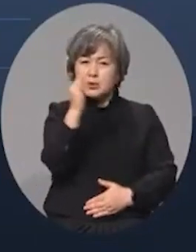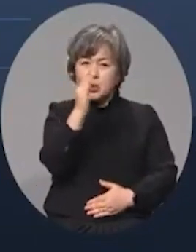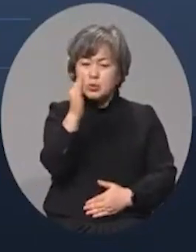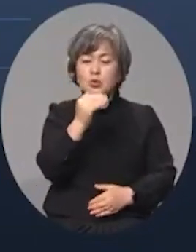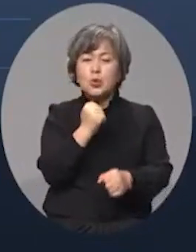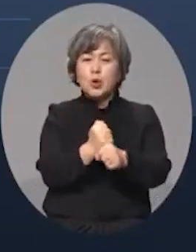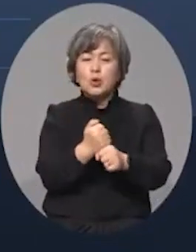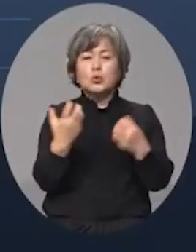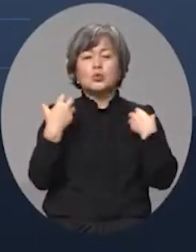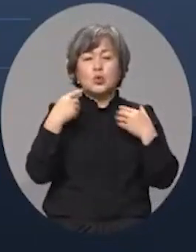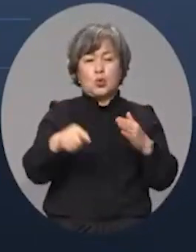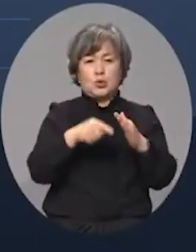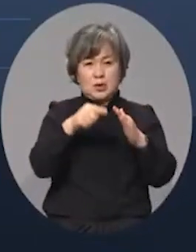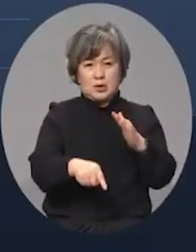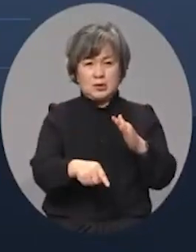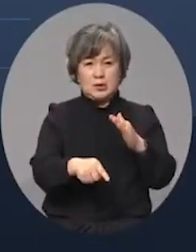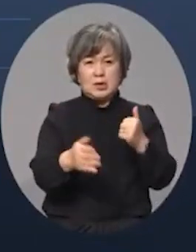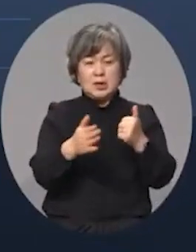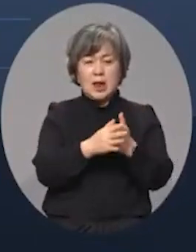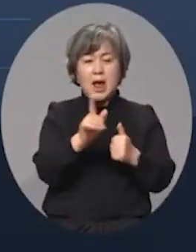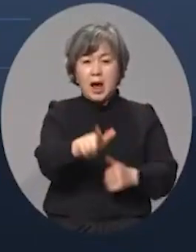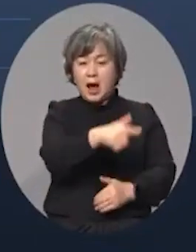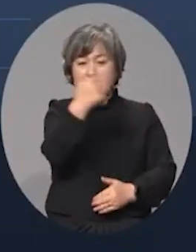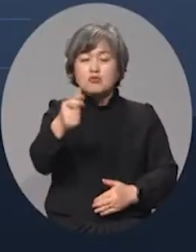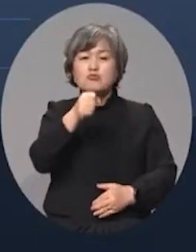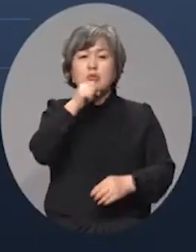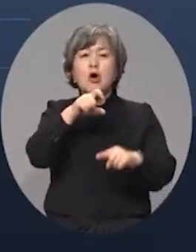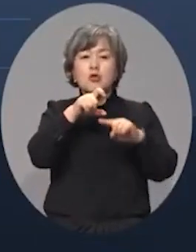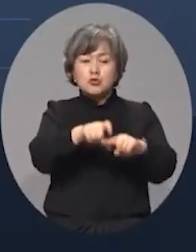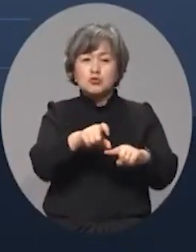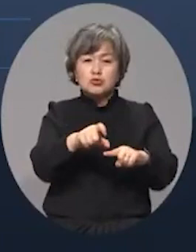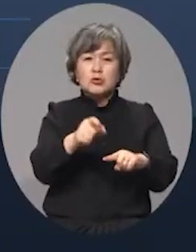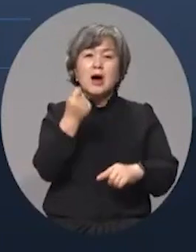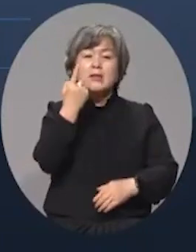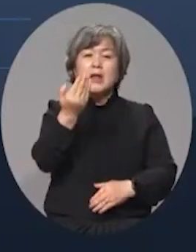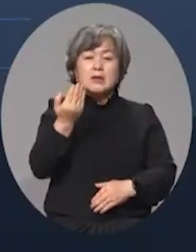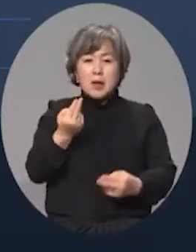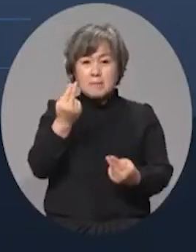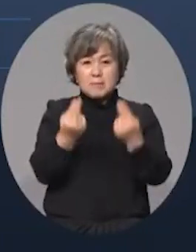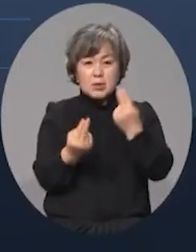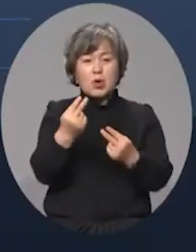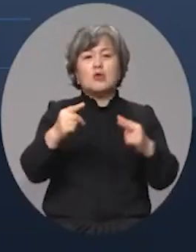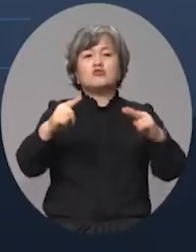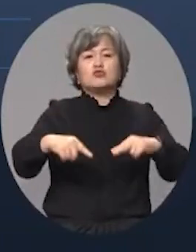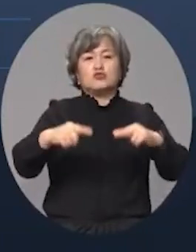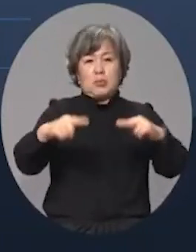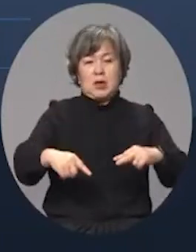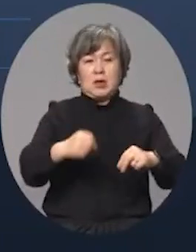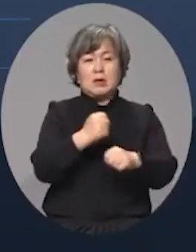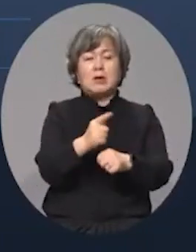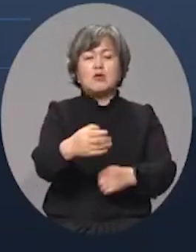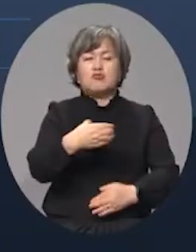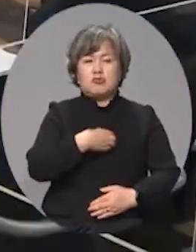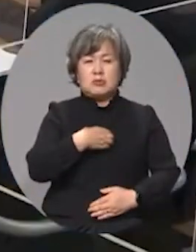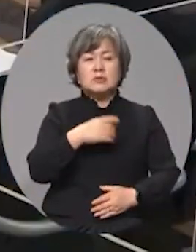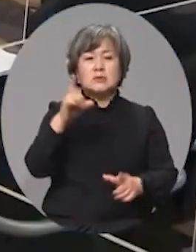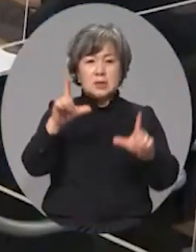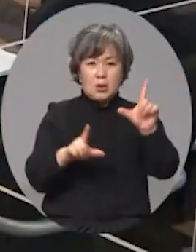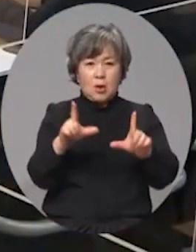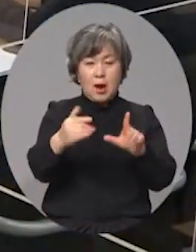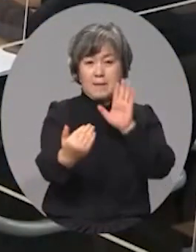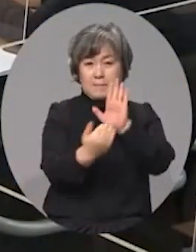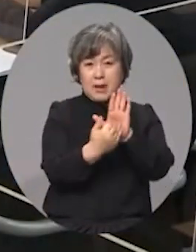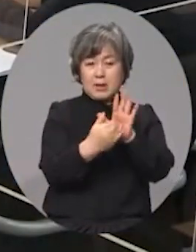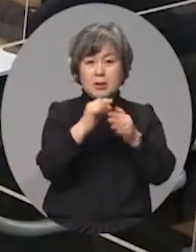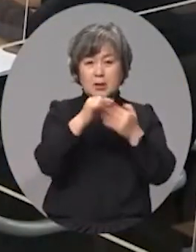확진자가 나온 도내에서는 일평균 확진자가 지난달과 비교해 2배 이상 증가한 위기 상황입니다.